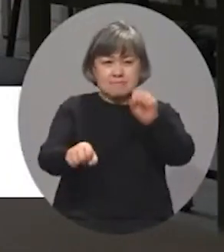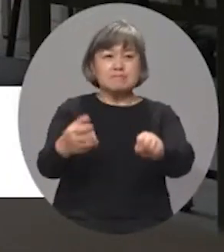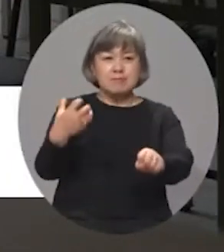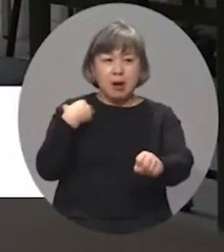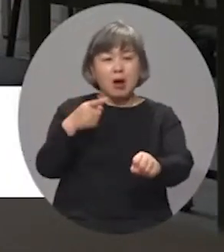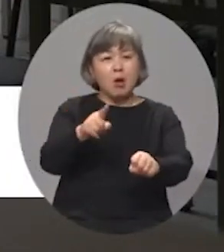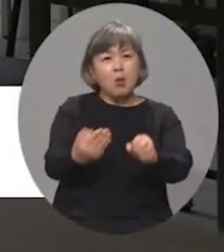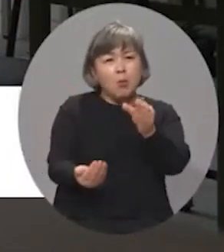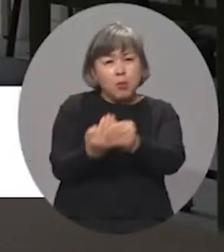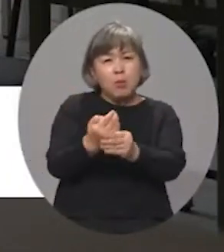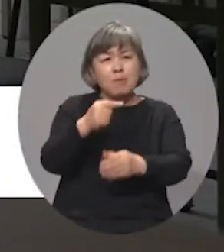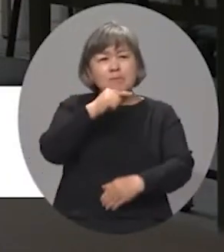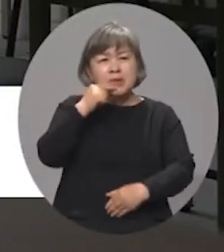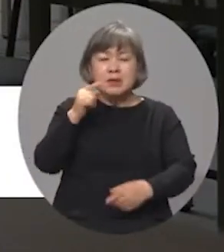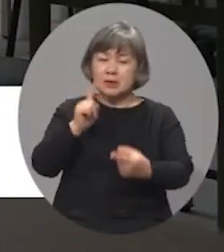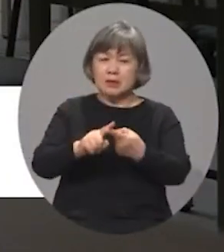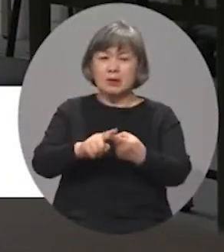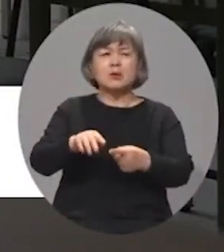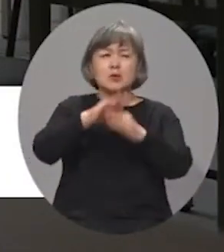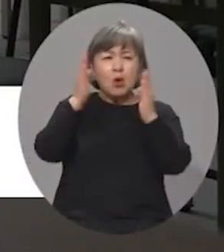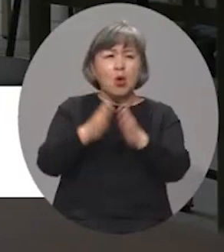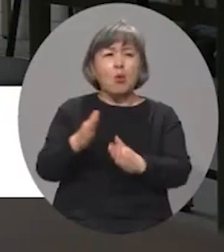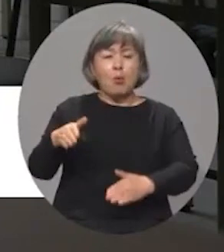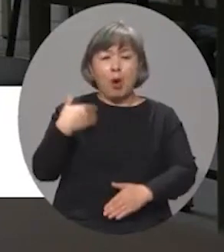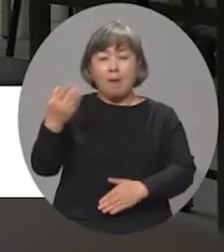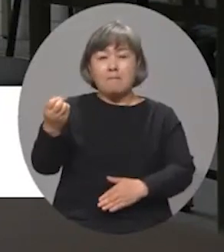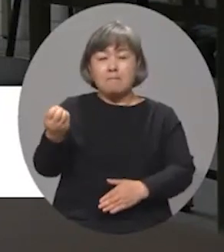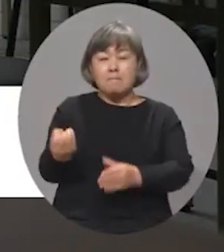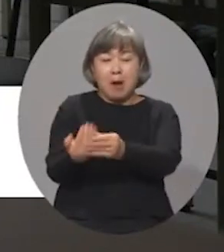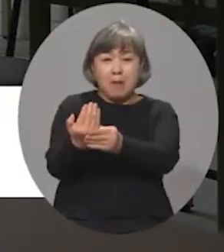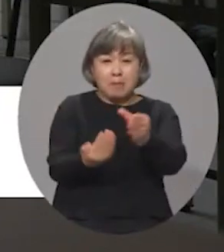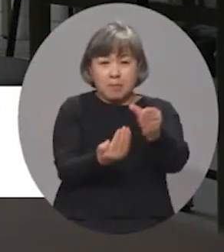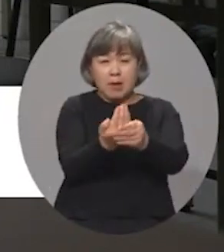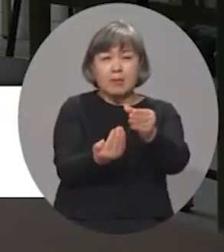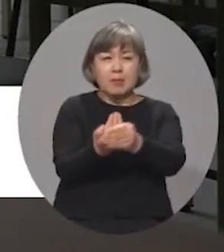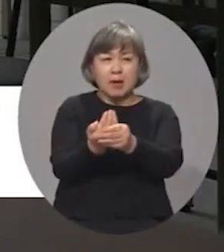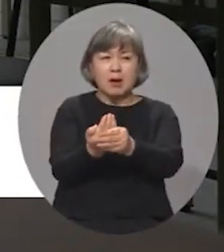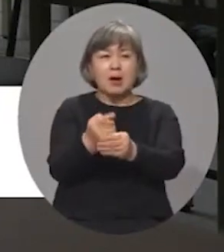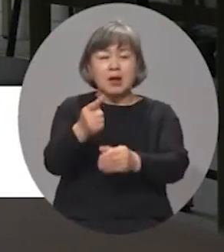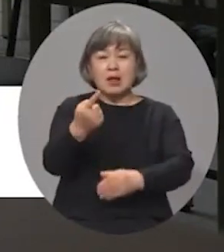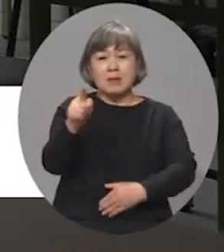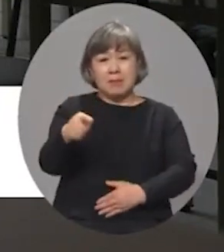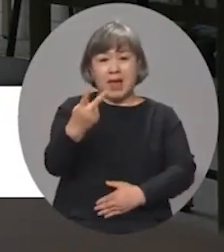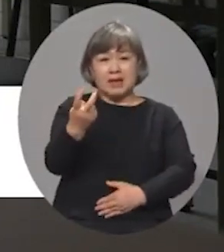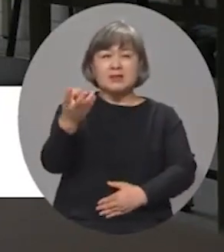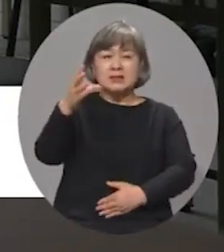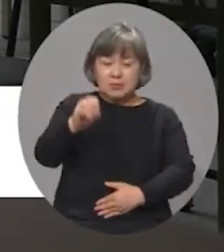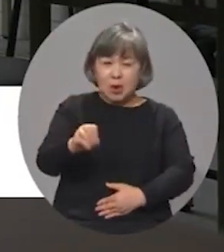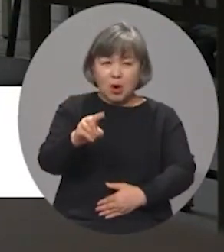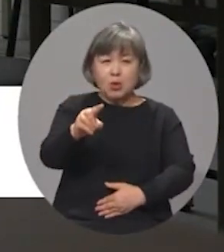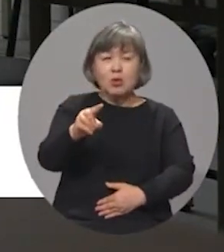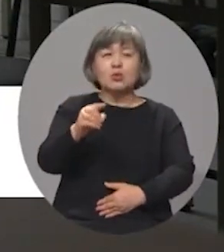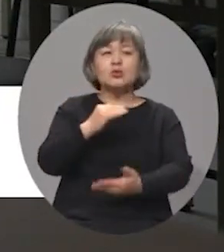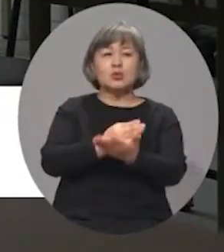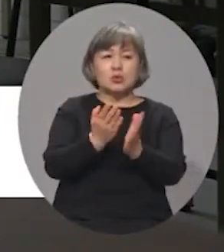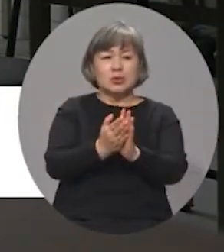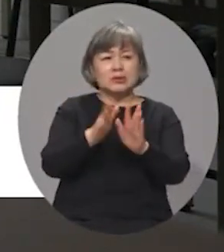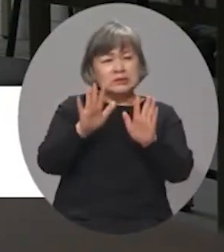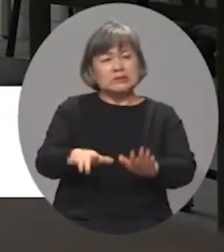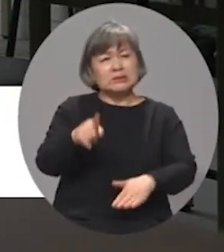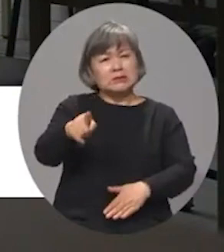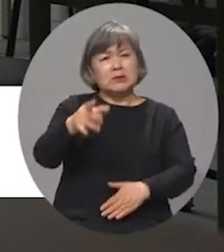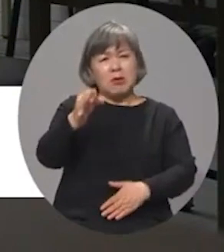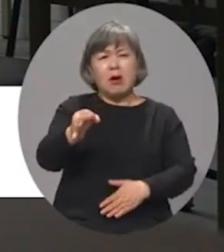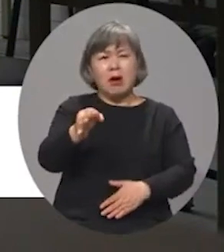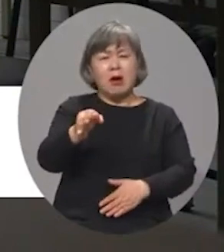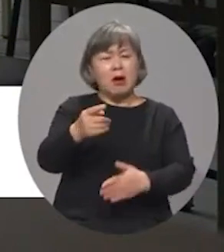전혀 몰랐던 상태에서 거기서 이제 툭툭 튀어나와가지고 120억 정도는 최소한 되는 증거로 알고 있는데 근데 그